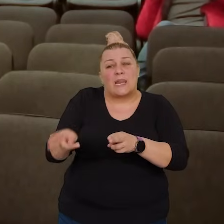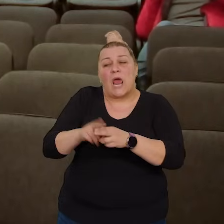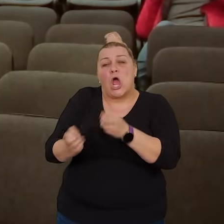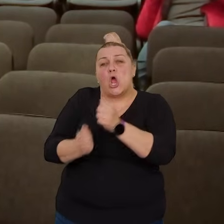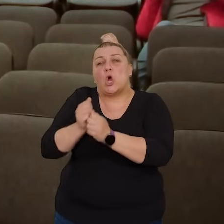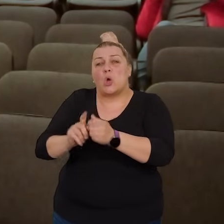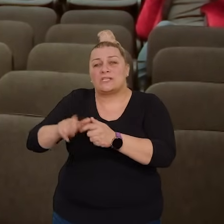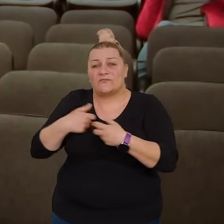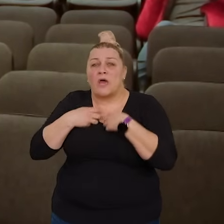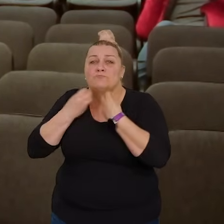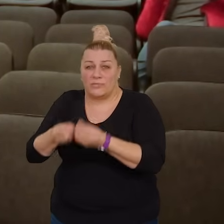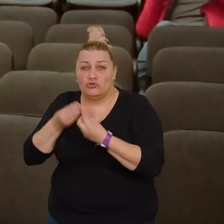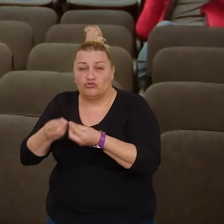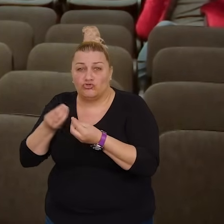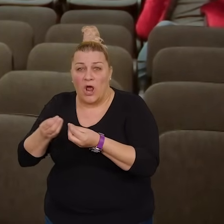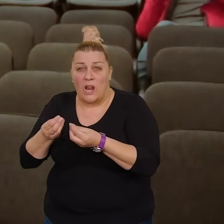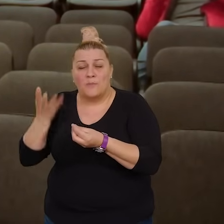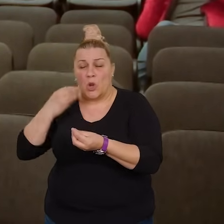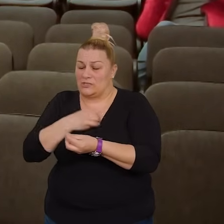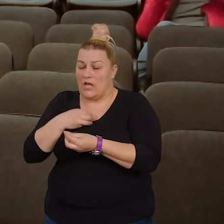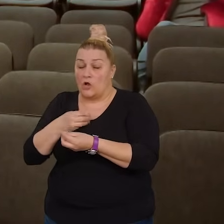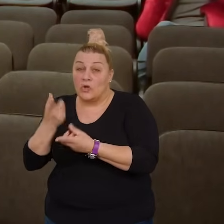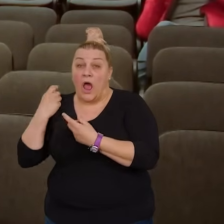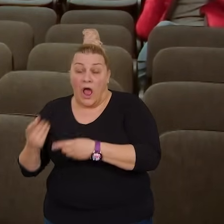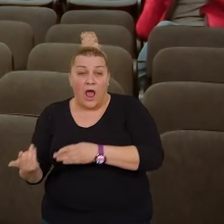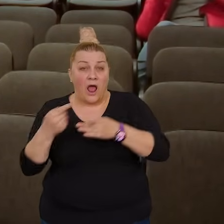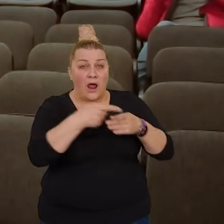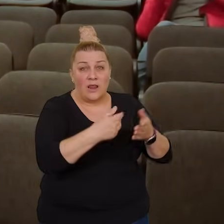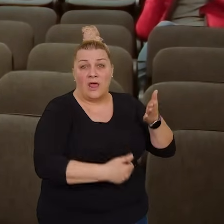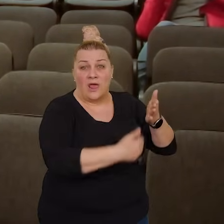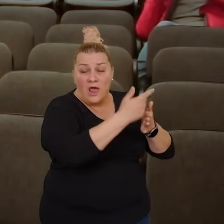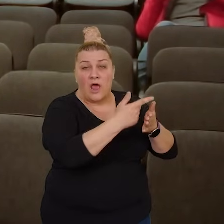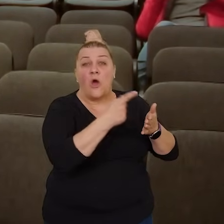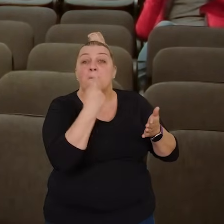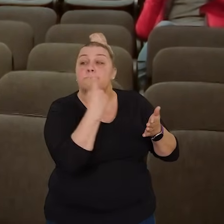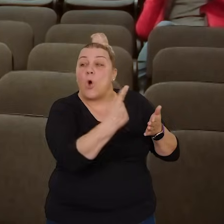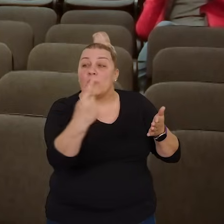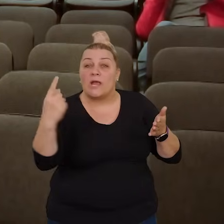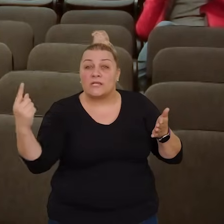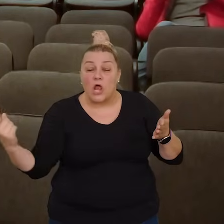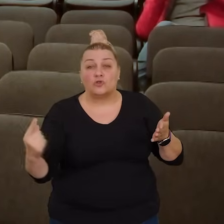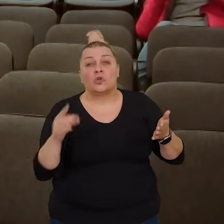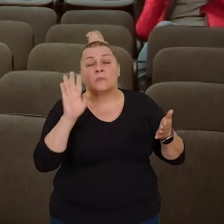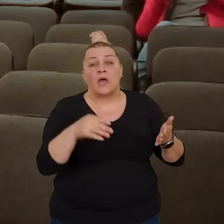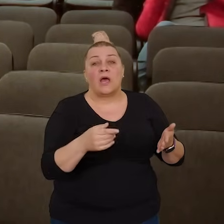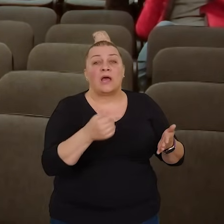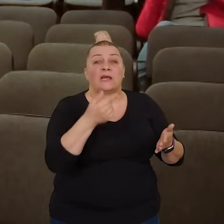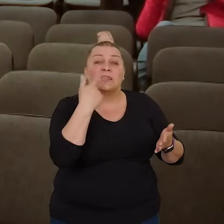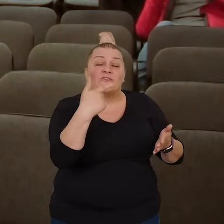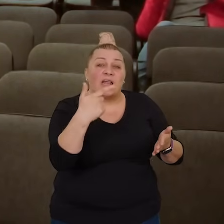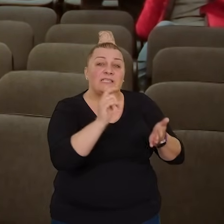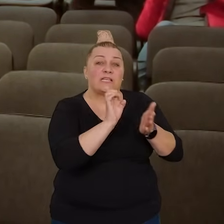one najteže, najgore stvari da bi smo pokazali koliko je to grozno bilo. Međutim, ljudi pojedinačno